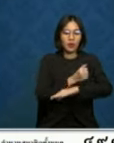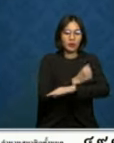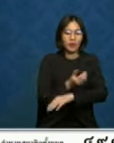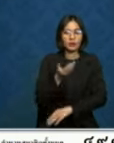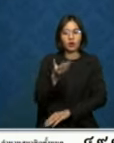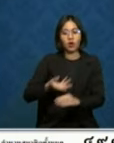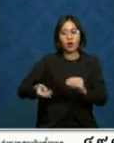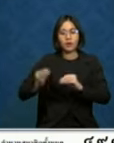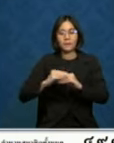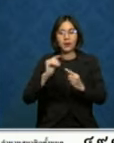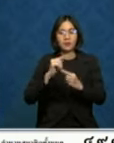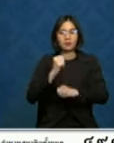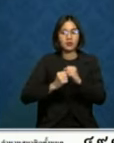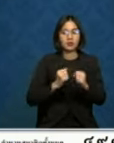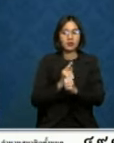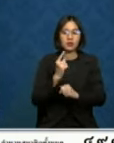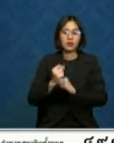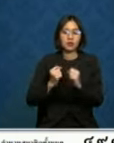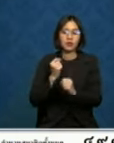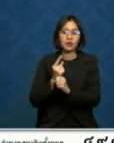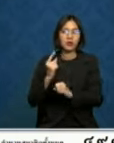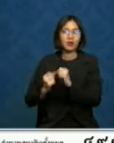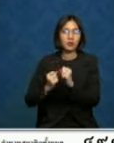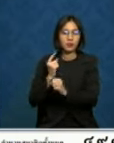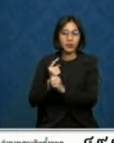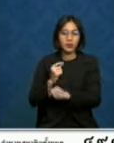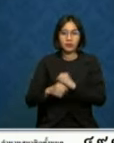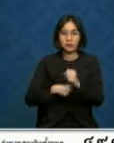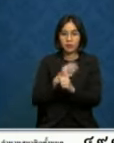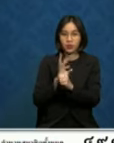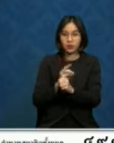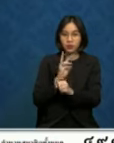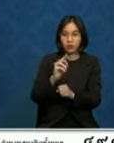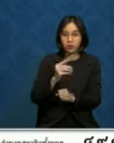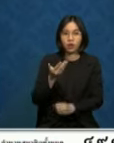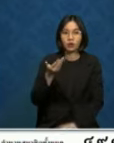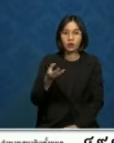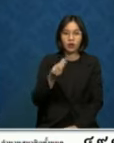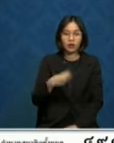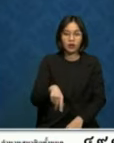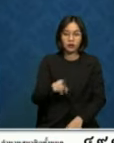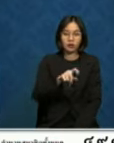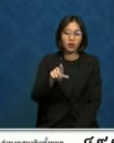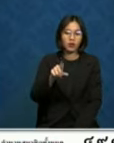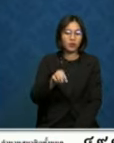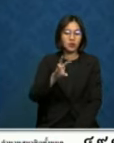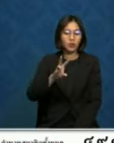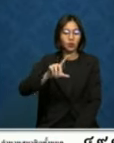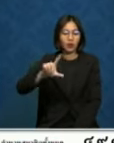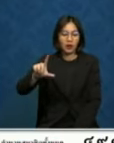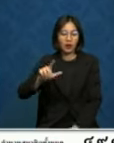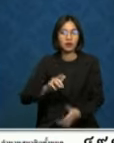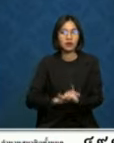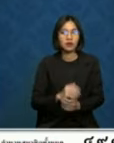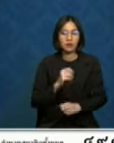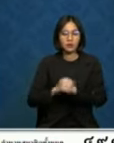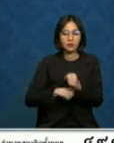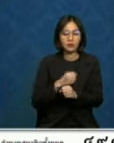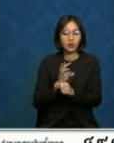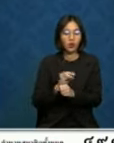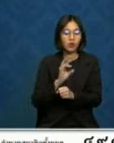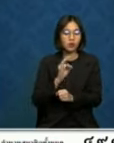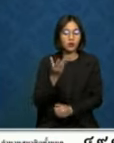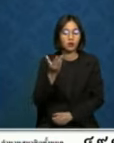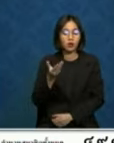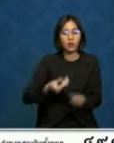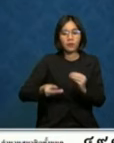ขอมาเพิ่มขึ้นทุกปีทุกปีในปี66นะคะขอมาที่126ล้านบาทนะคะและปี67ก็ขอม